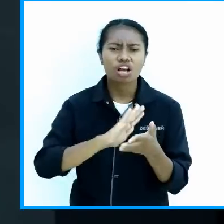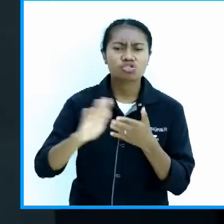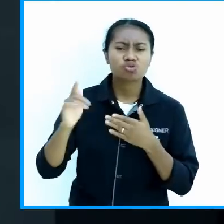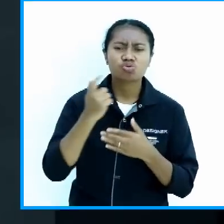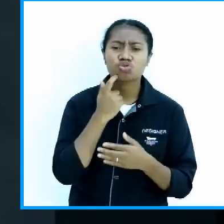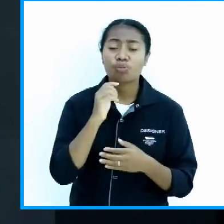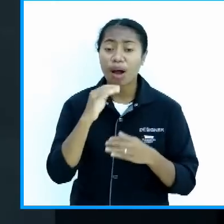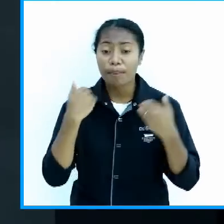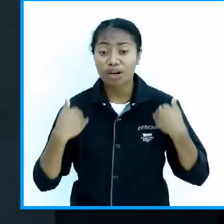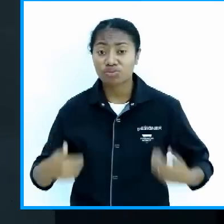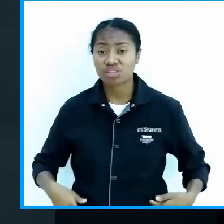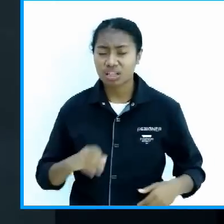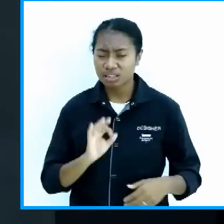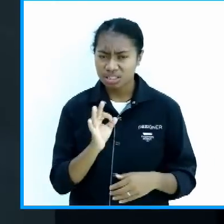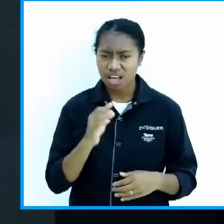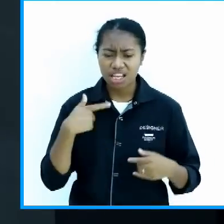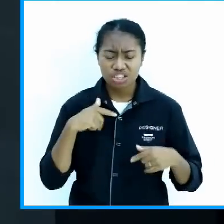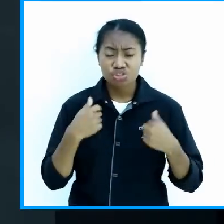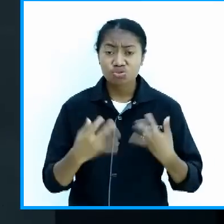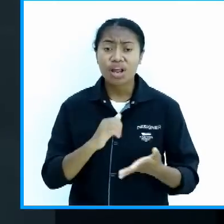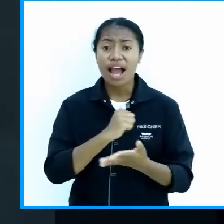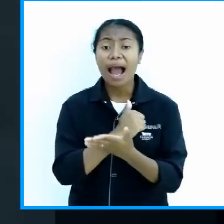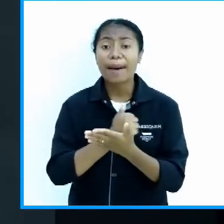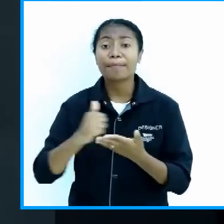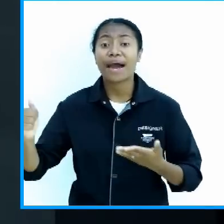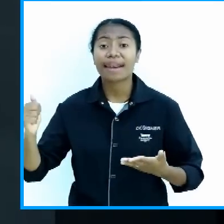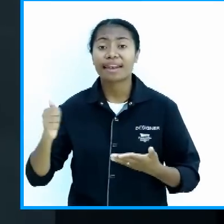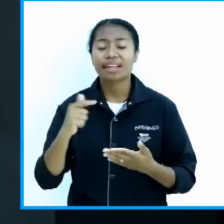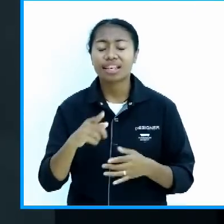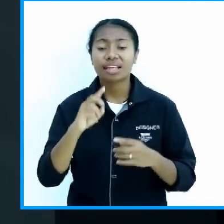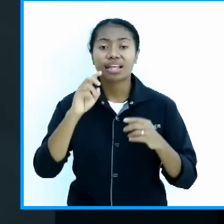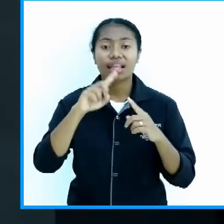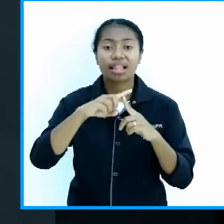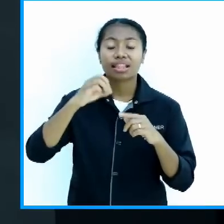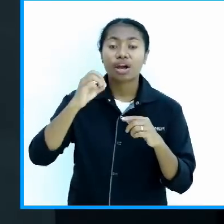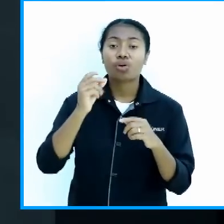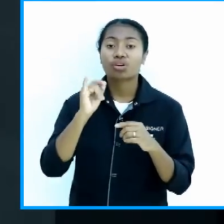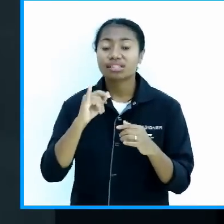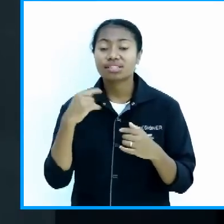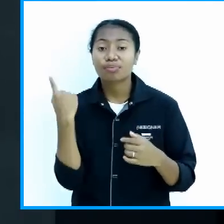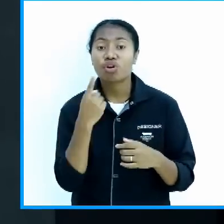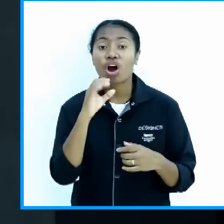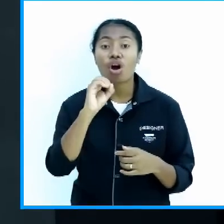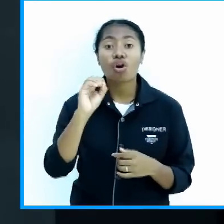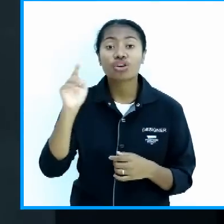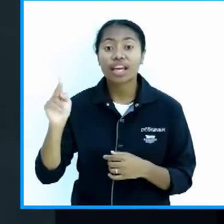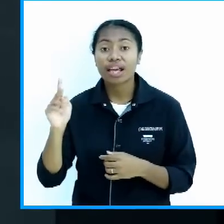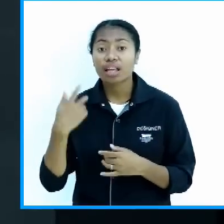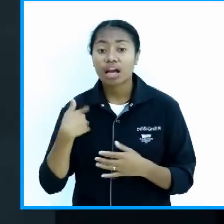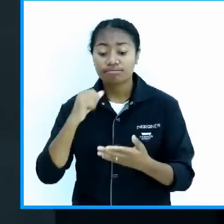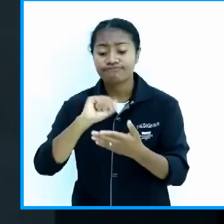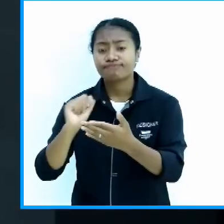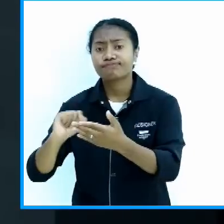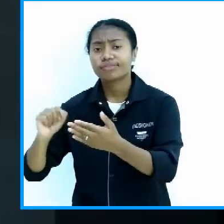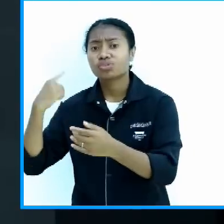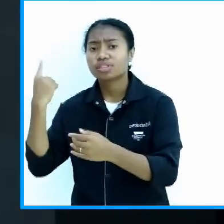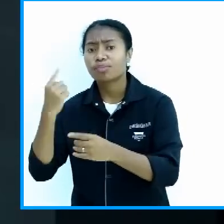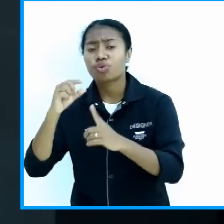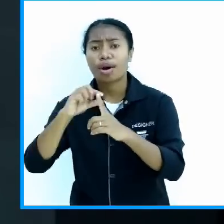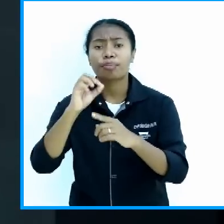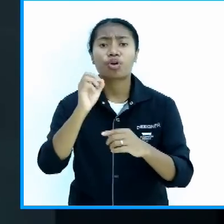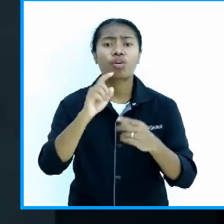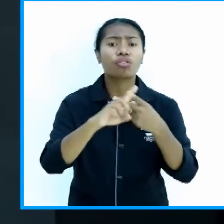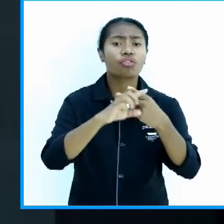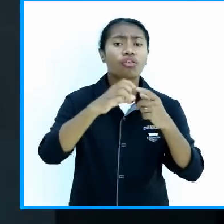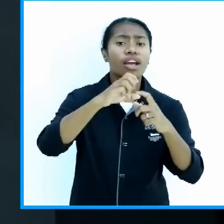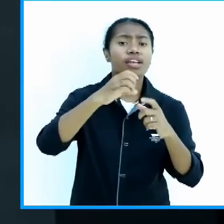yang sudah aman sekali di binatang, teorinya sudah semua oke, yang menilai itu profesor-profesor ya. Baru